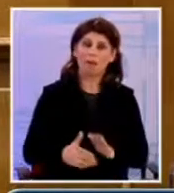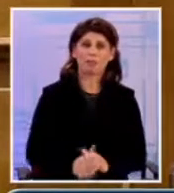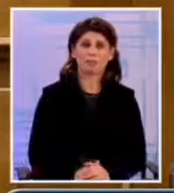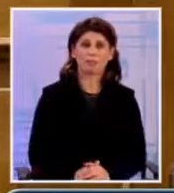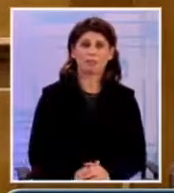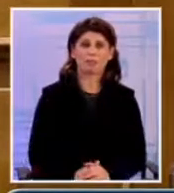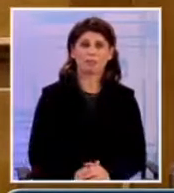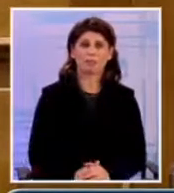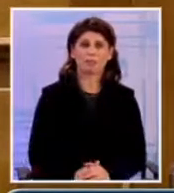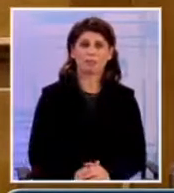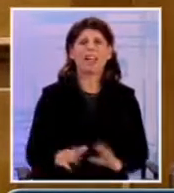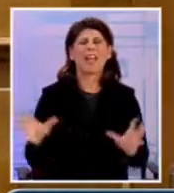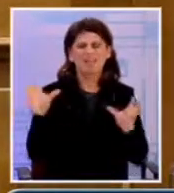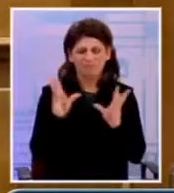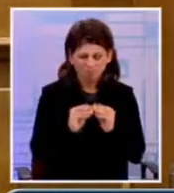Δεν συμψηφίζουμε,